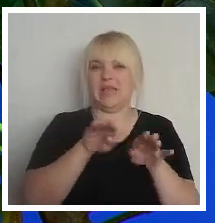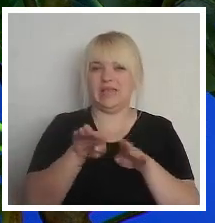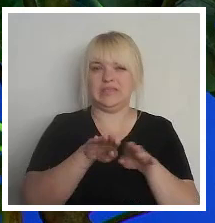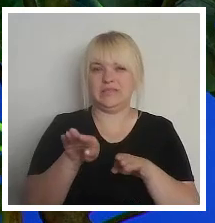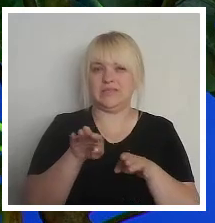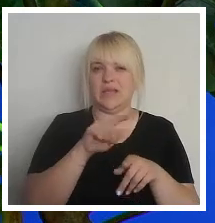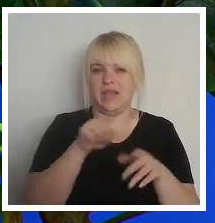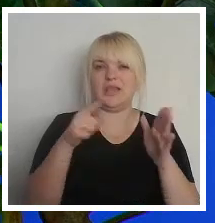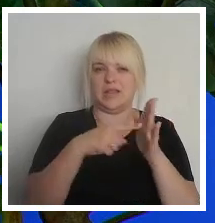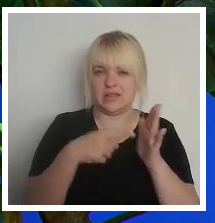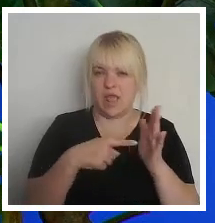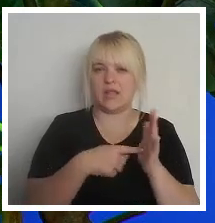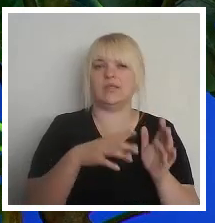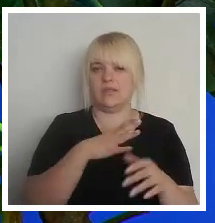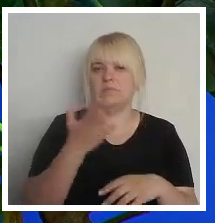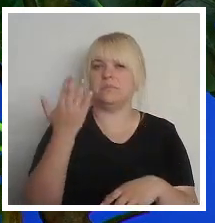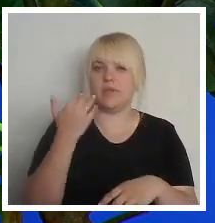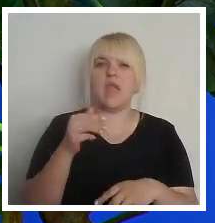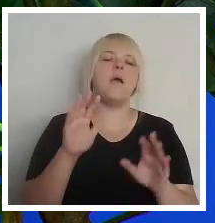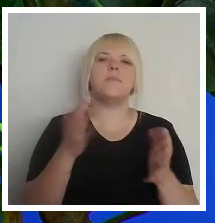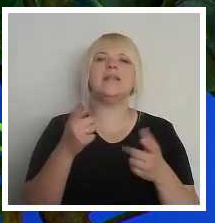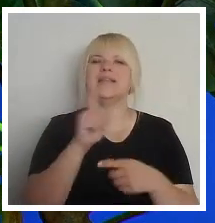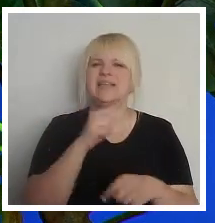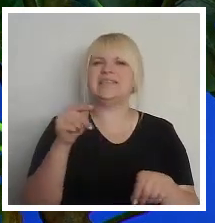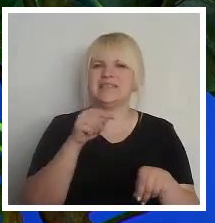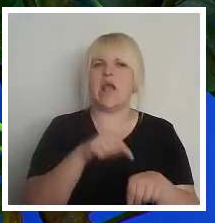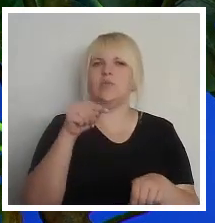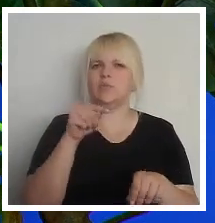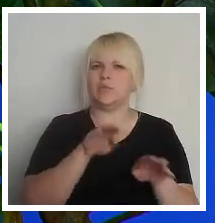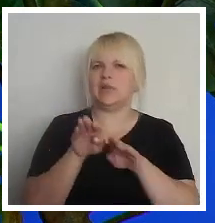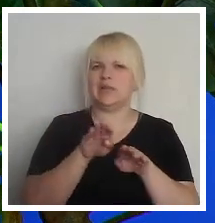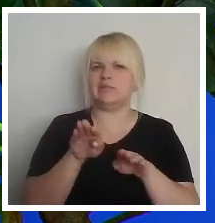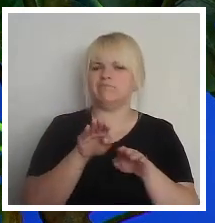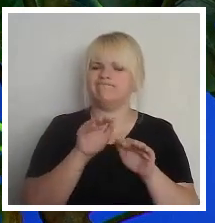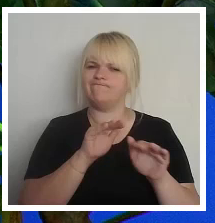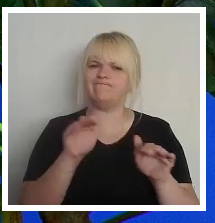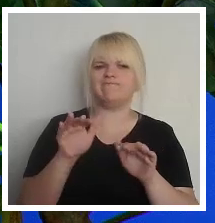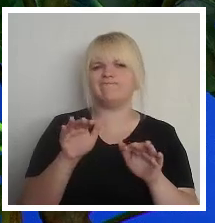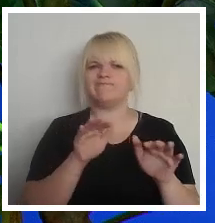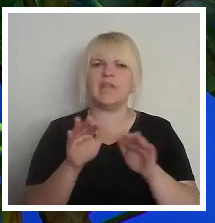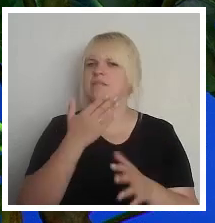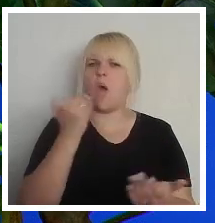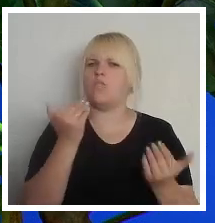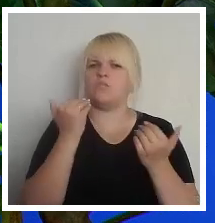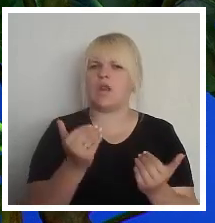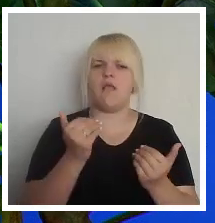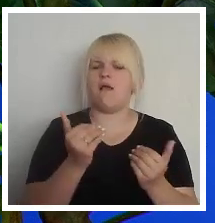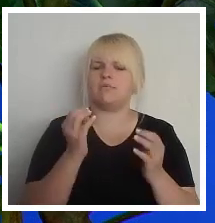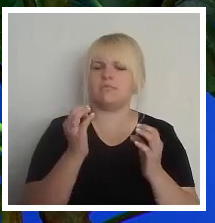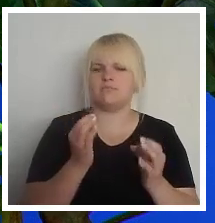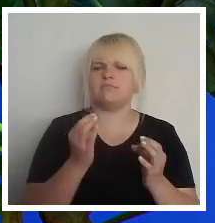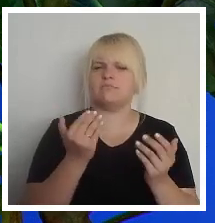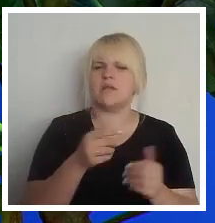līdzīgi dati un ir sajūta līmenī, ka tas neatspoguļo realitāti, tāpēc es teiktu, ka mums ir ļoti